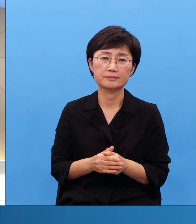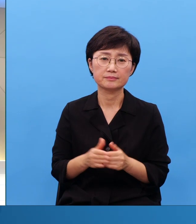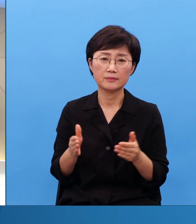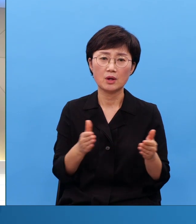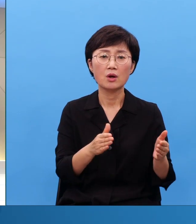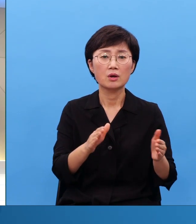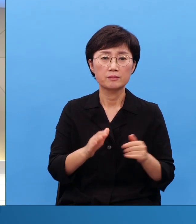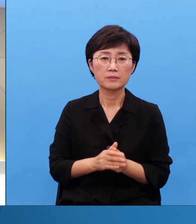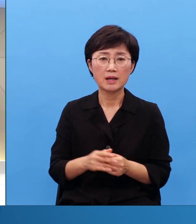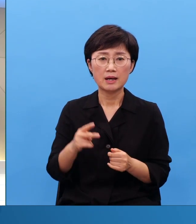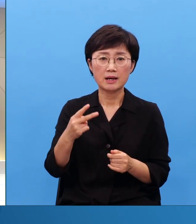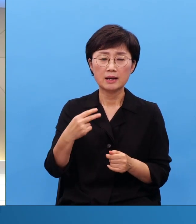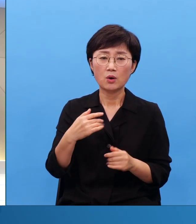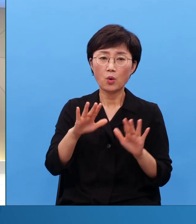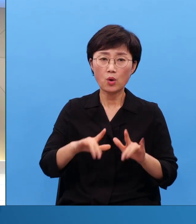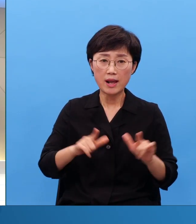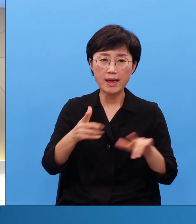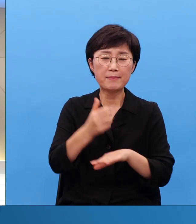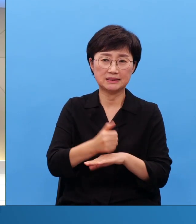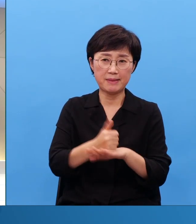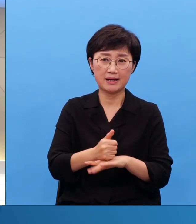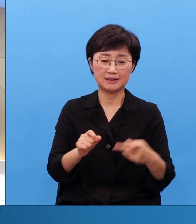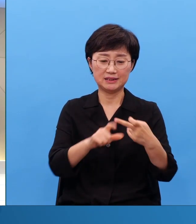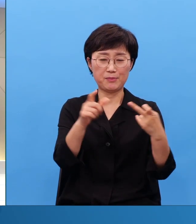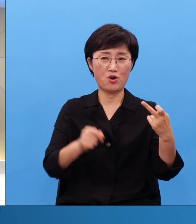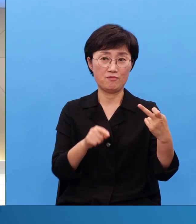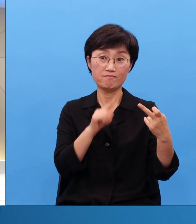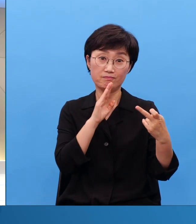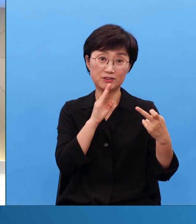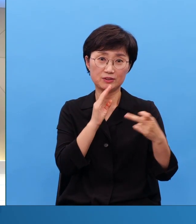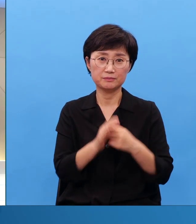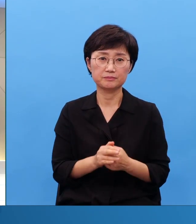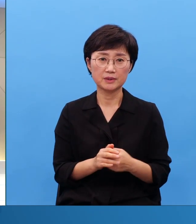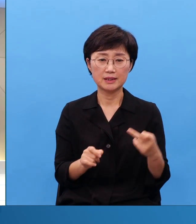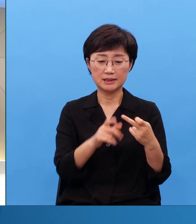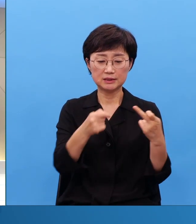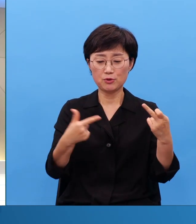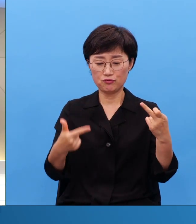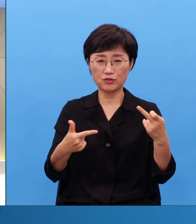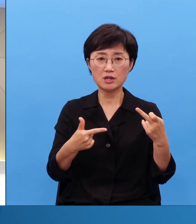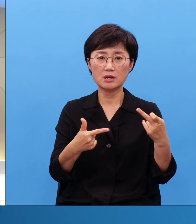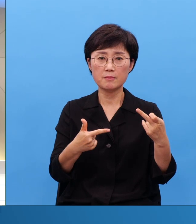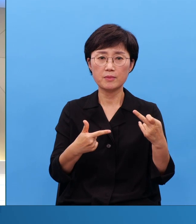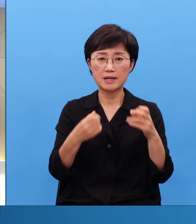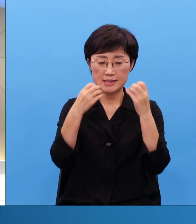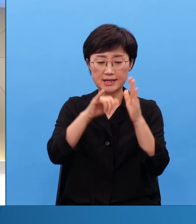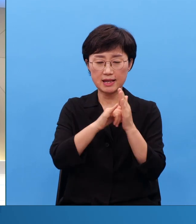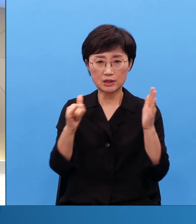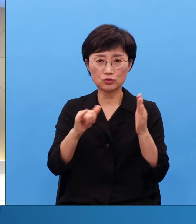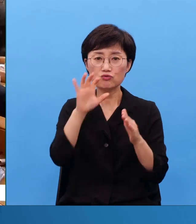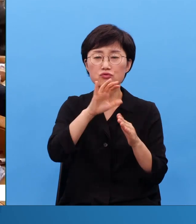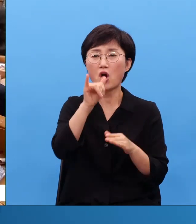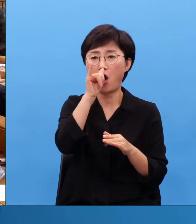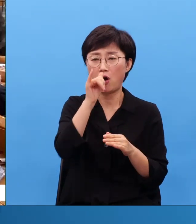올해 마지막 237 새가족 현장 사역자 훈련이 오는 12월 6일 덕평 RUTC에서 열립니다.